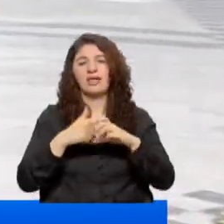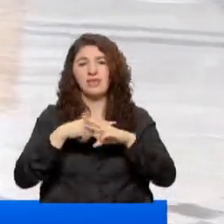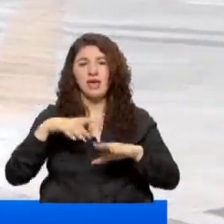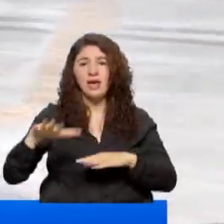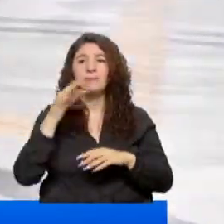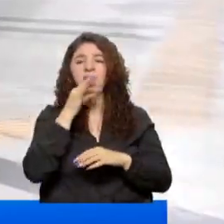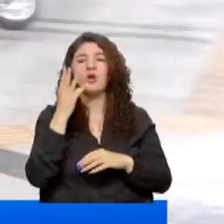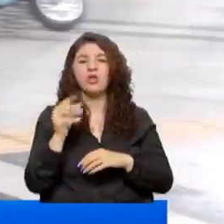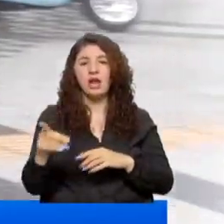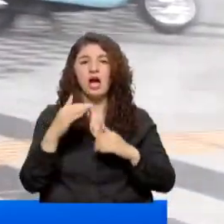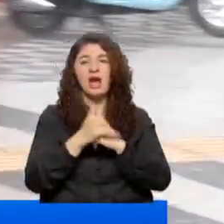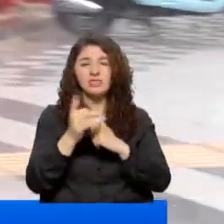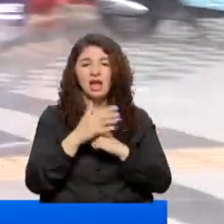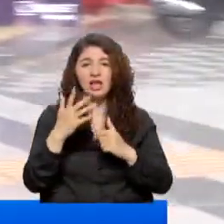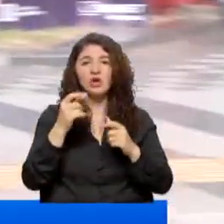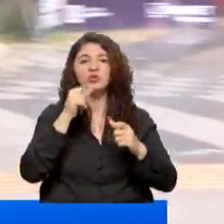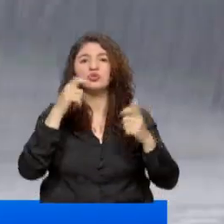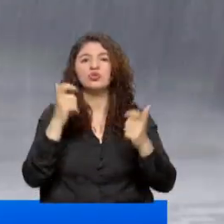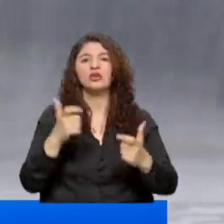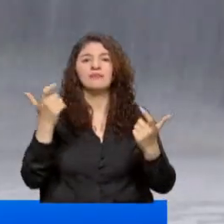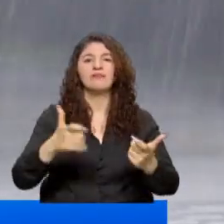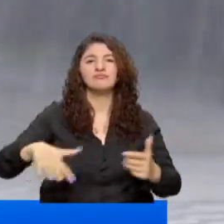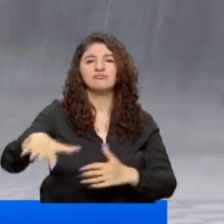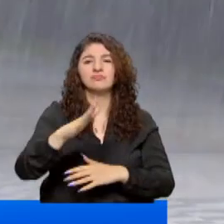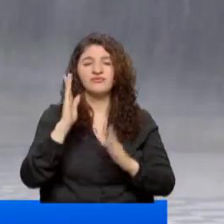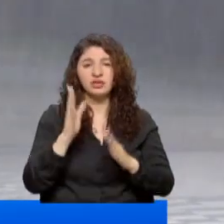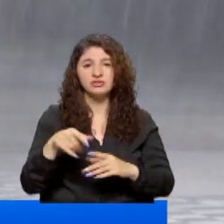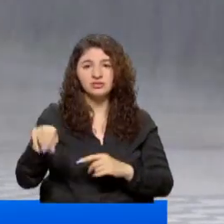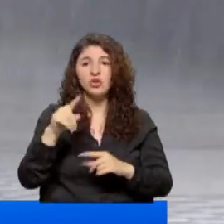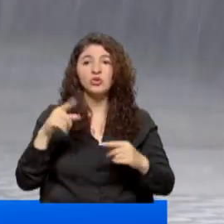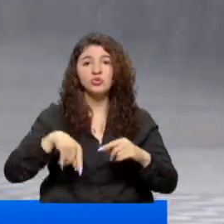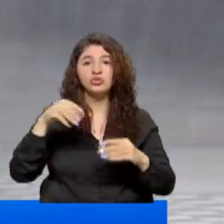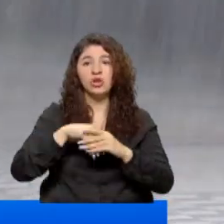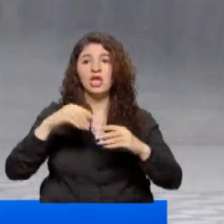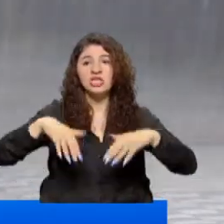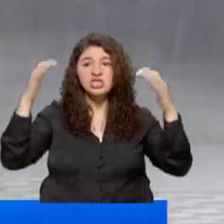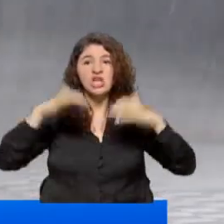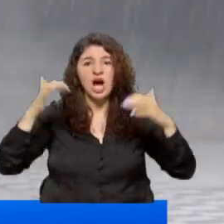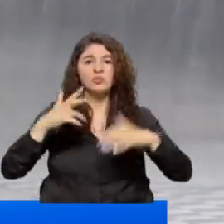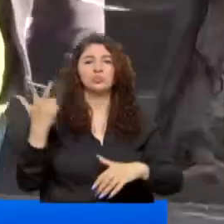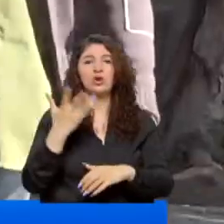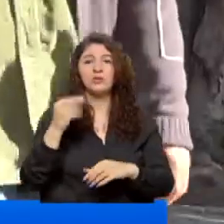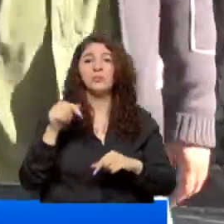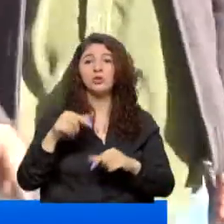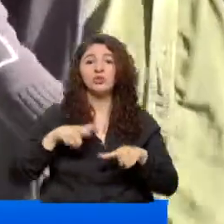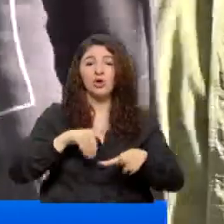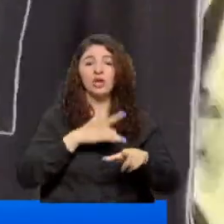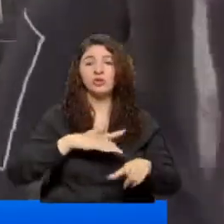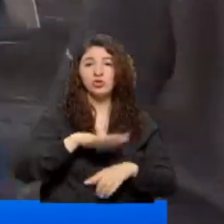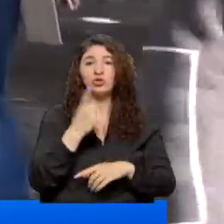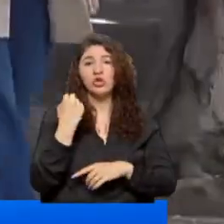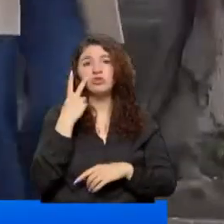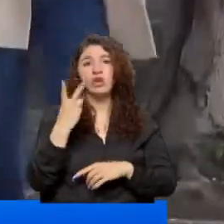Ege'de benzer şekilde Antalya ile Göller yöresinde de yağışlar gün içinde kuvvetli sağanak yağmur şeklinde düşebilir bugün Doğu